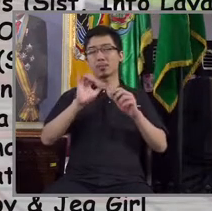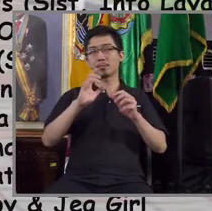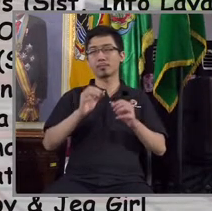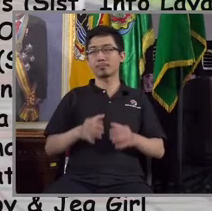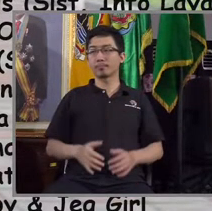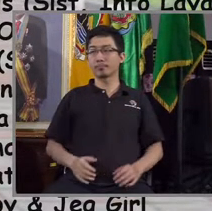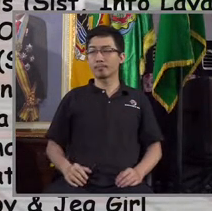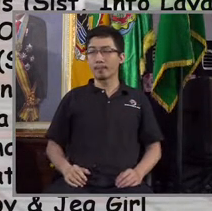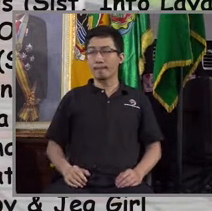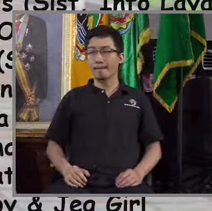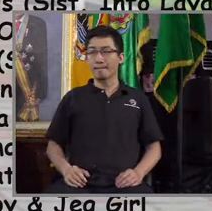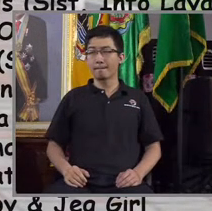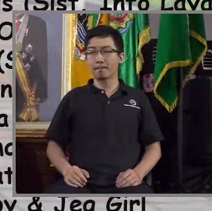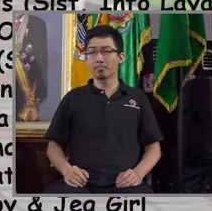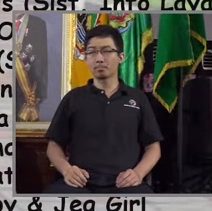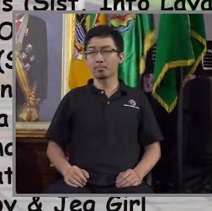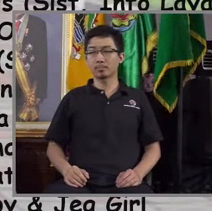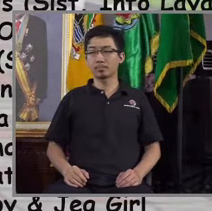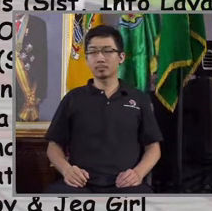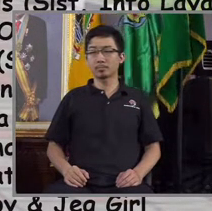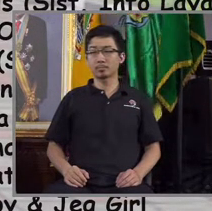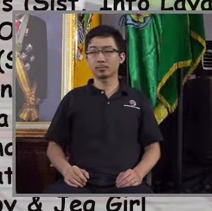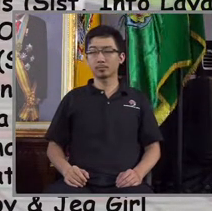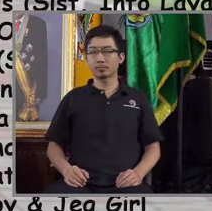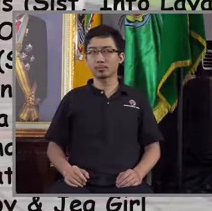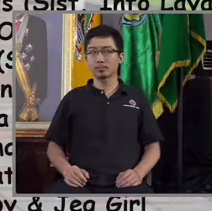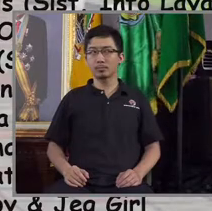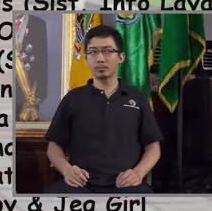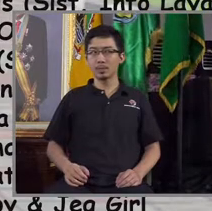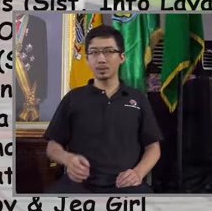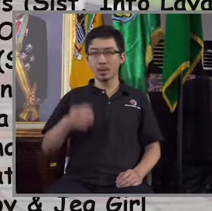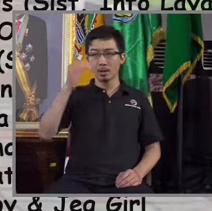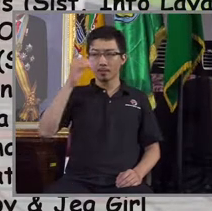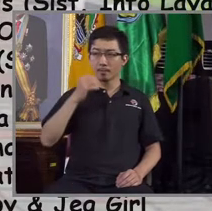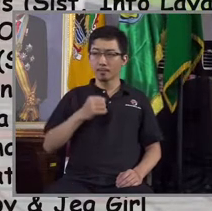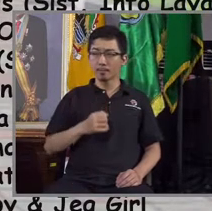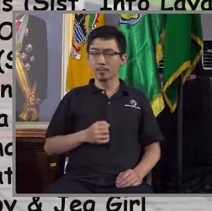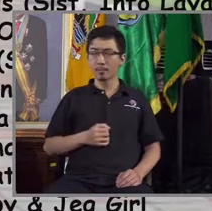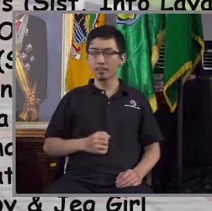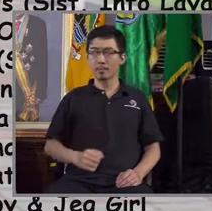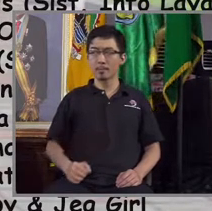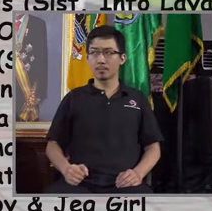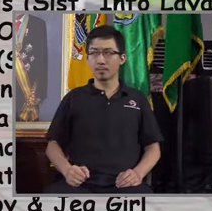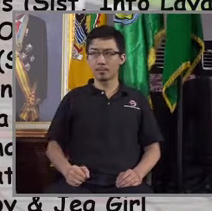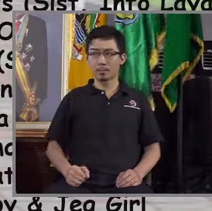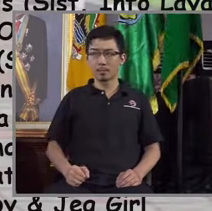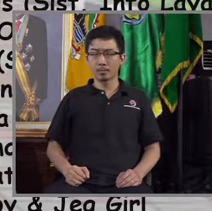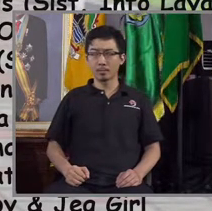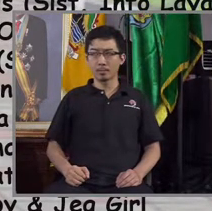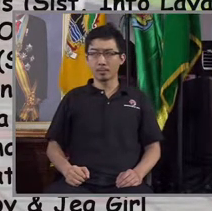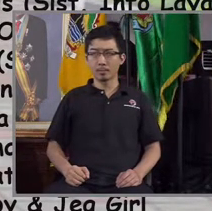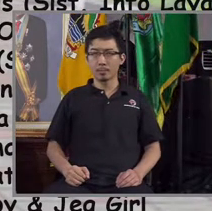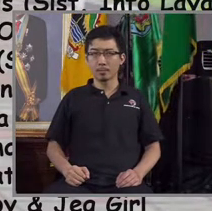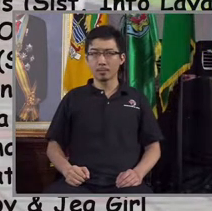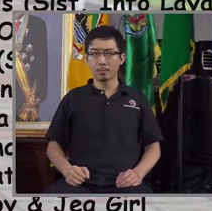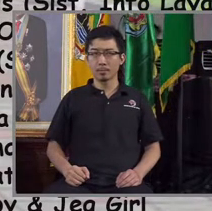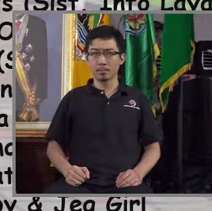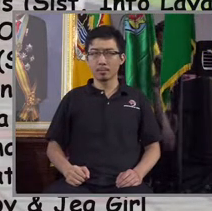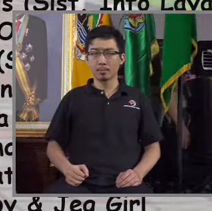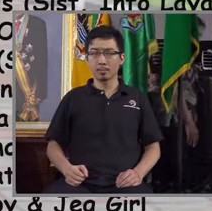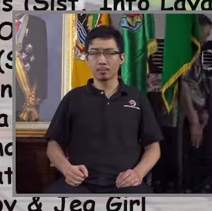Inovasi mengatasi pengangguran, tentunya tadi juga sudah kita singgung di depan juga. Alhamdulillah Kota Salatiga